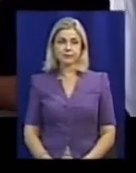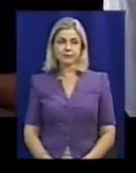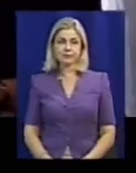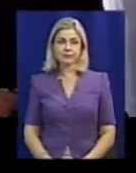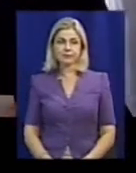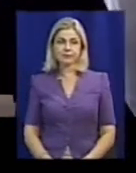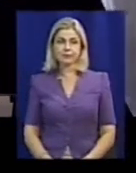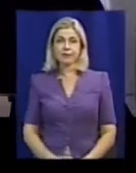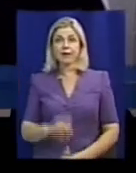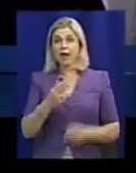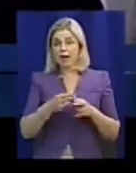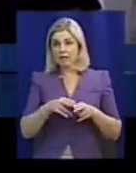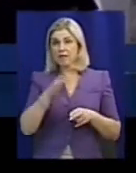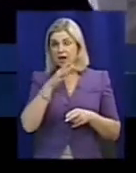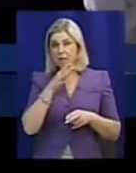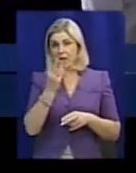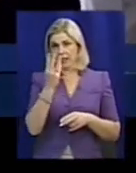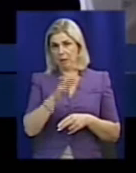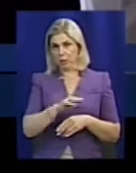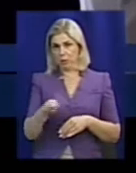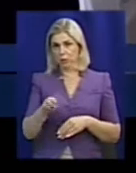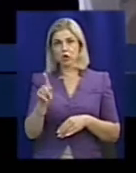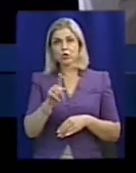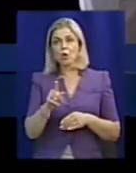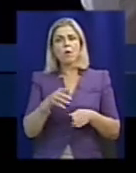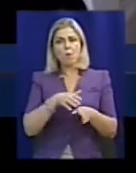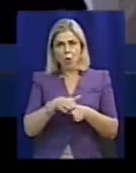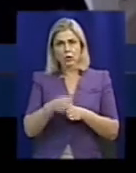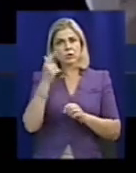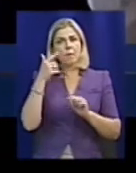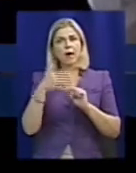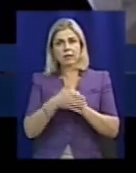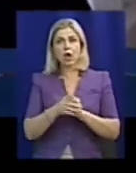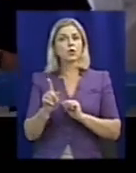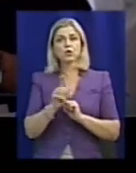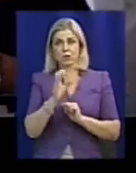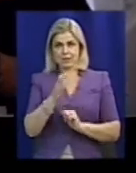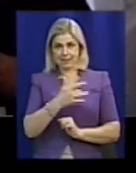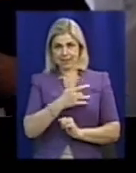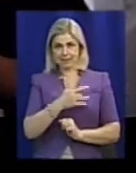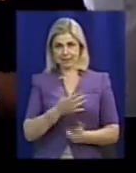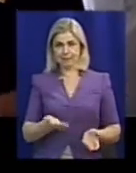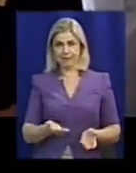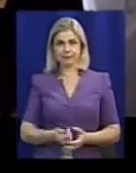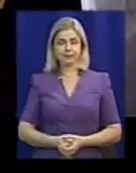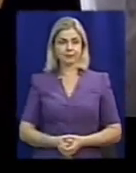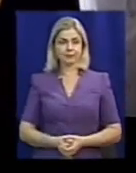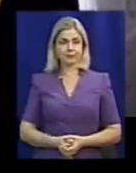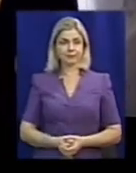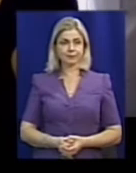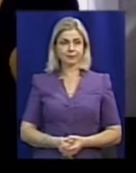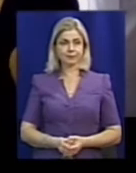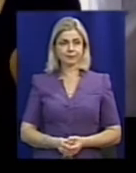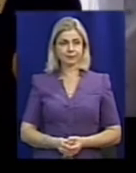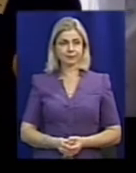Тобто на це у нас уходить буквально 3 хвилини, щоб повністю зрозуміти. Таким чином це у нас триває буквально 3 хвилини, аби